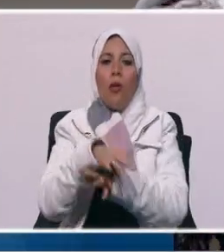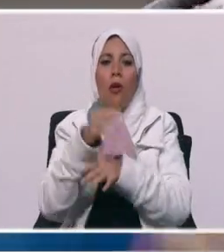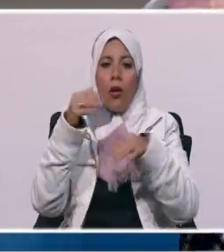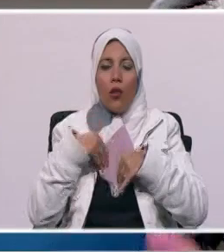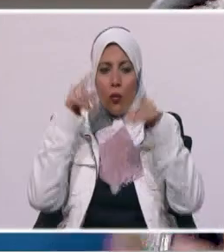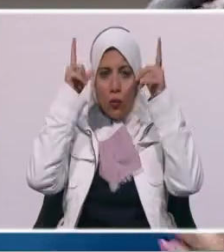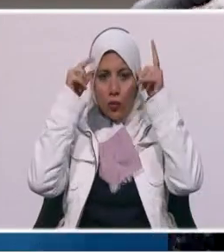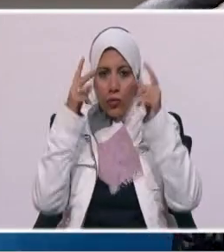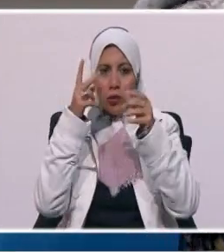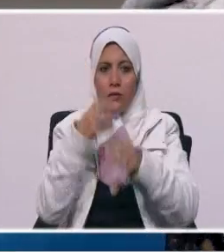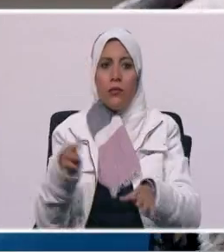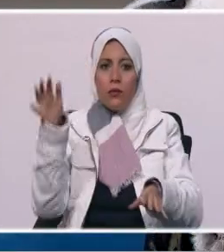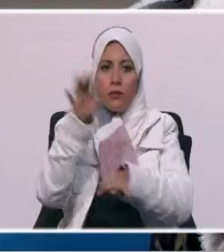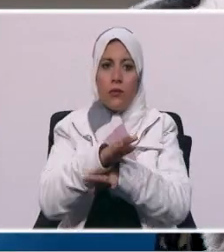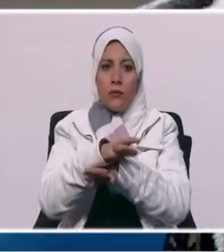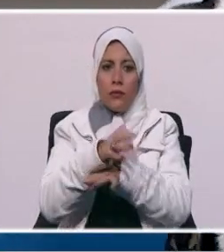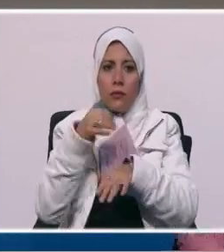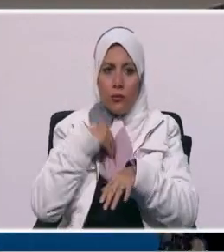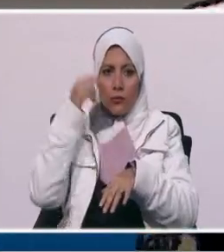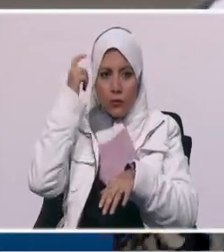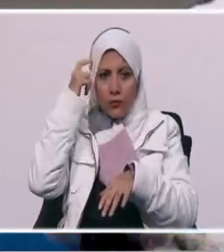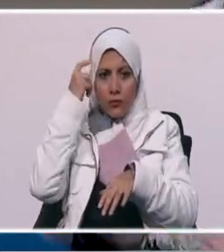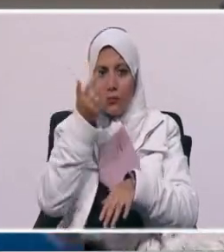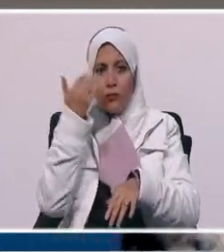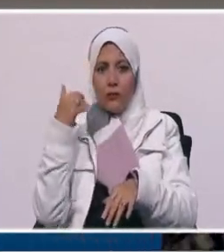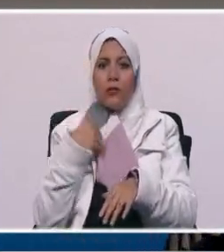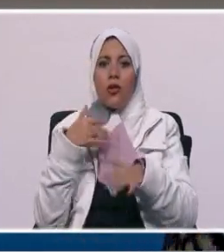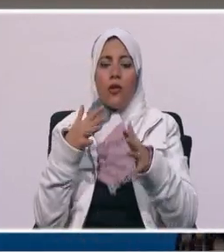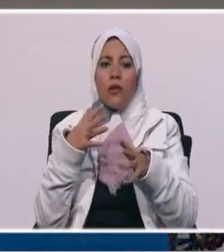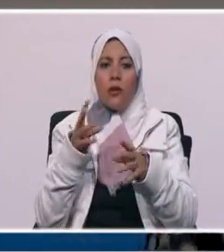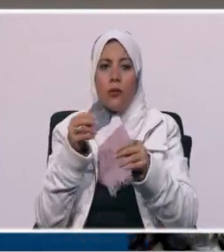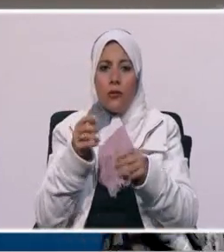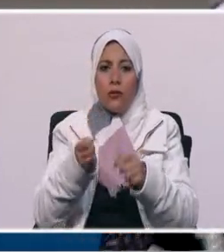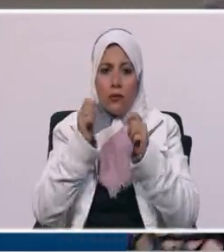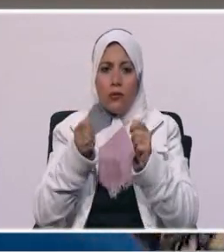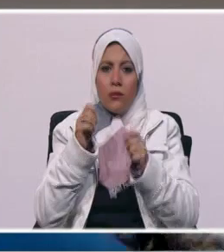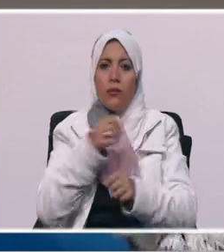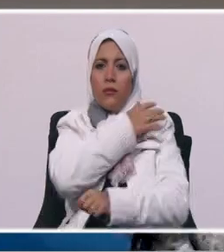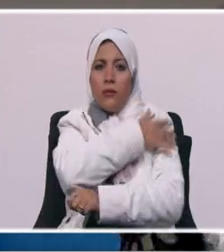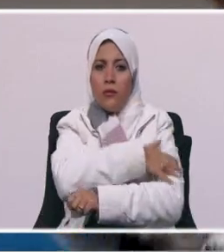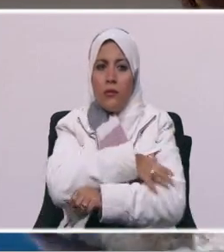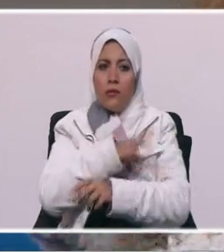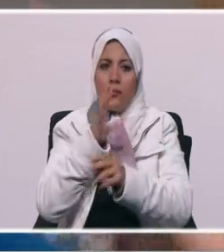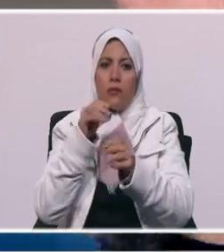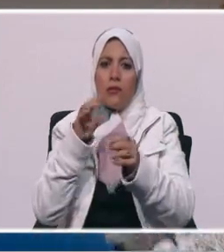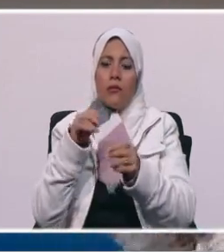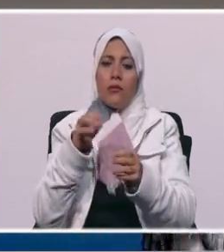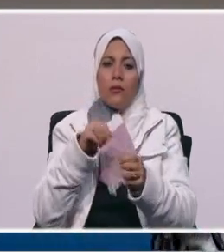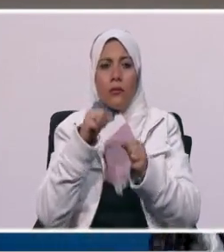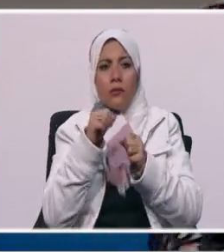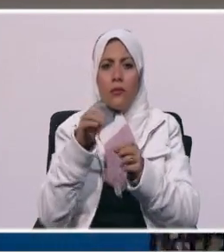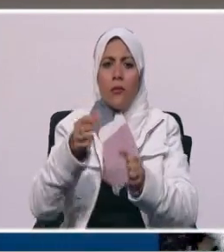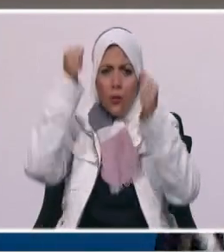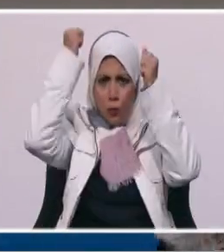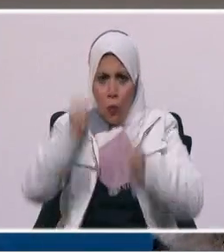ما يعني كنت الدماغ وقتها بتقول خفت لا اكسر ترقوة ودراعي، فميلت وانا نازلة هبت على